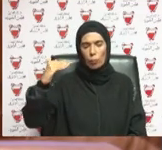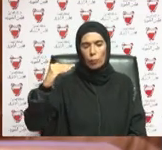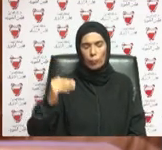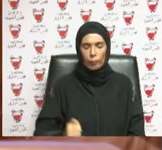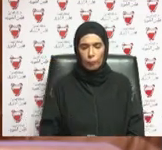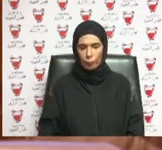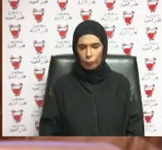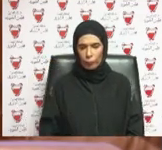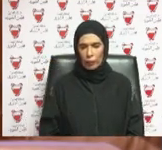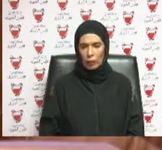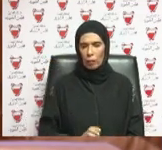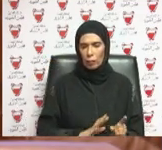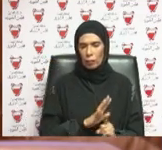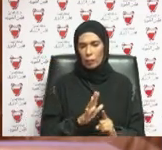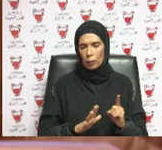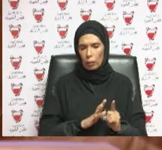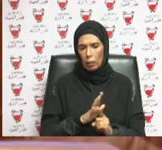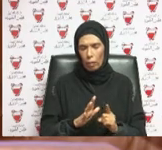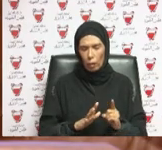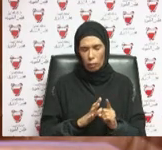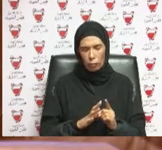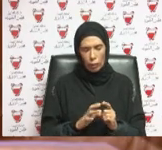وقد أثرت فينا هذه الفاجعة